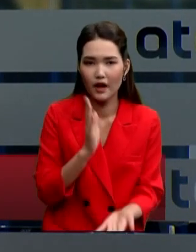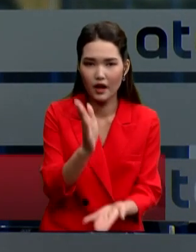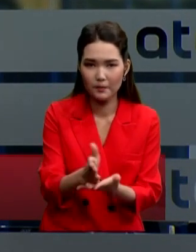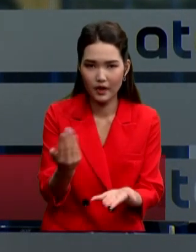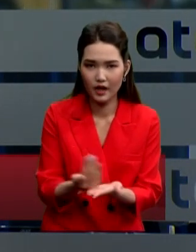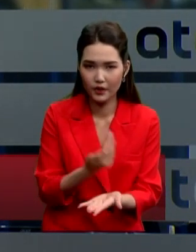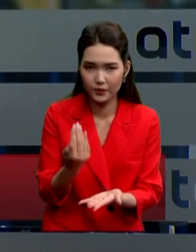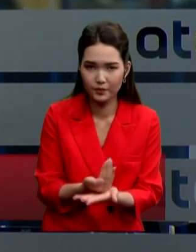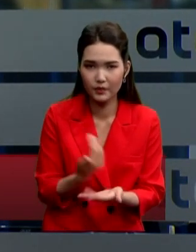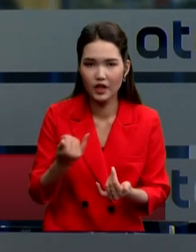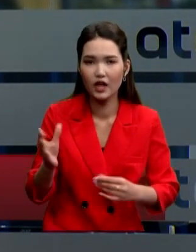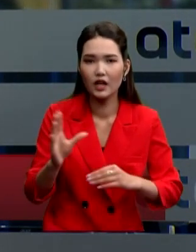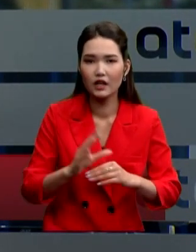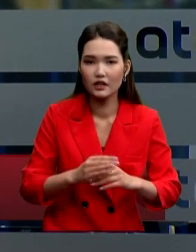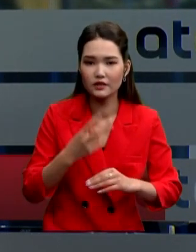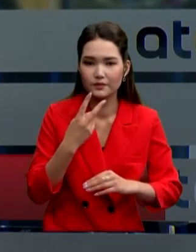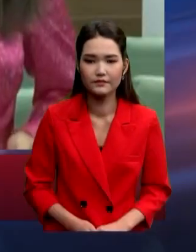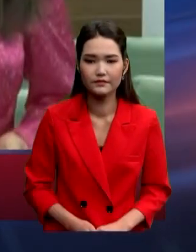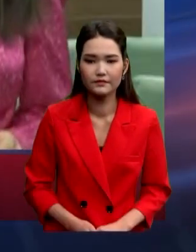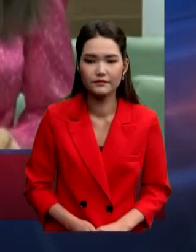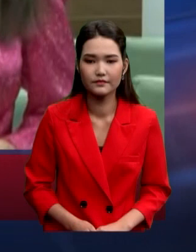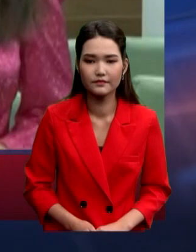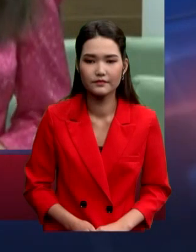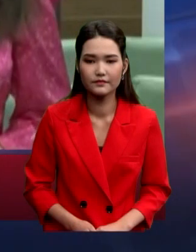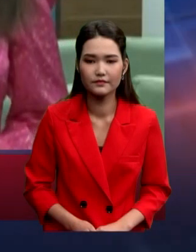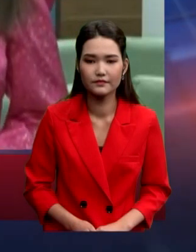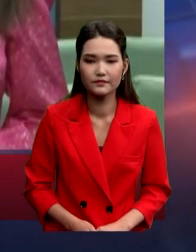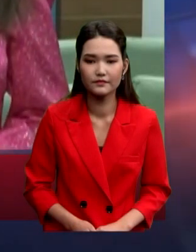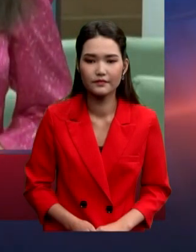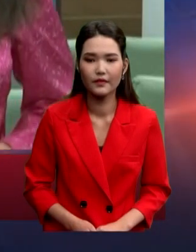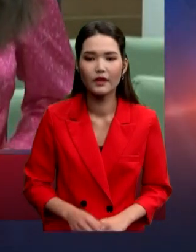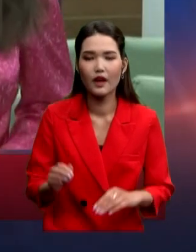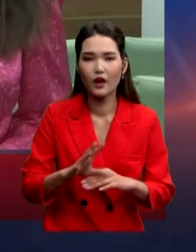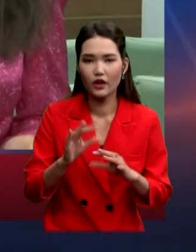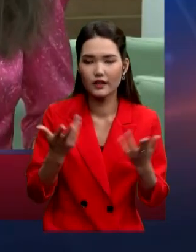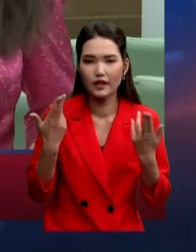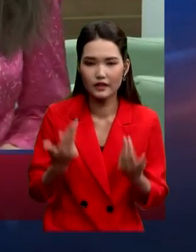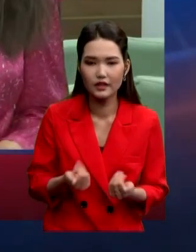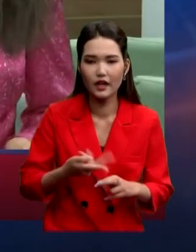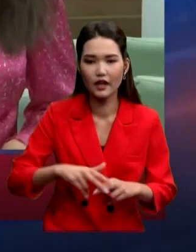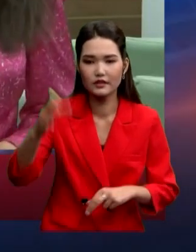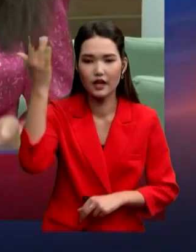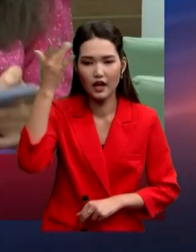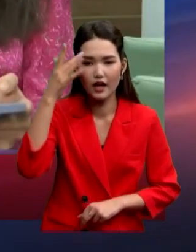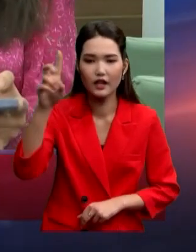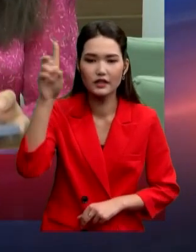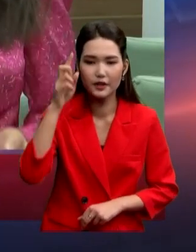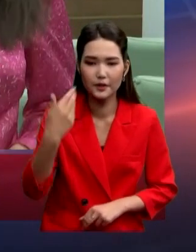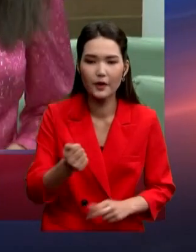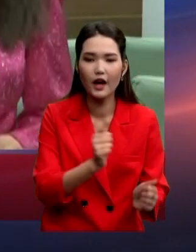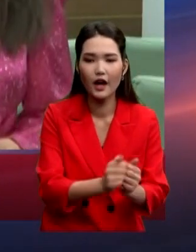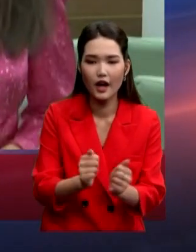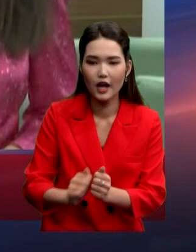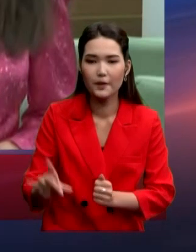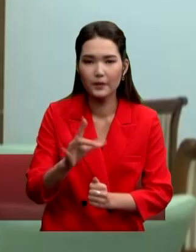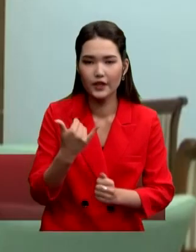байланысқа шығуға дайын. Арай, қайырлы кеш, Қайырбек. Иә, күні бойы ақш мемлекеттік хатшысының әрбір қадамы